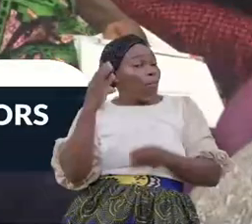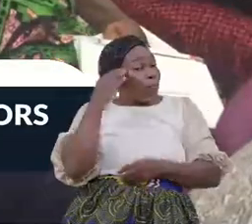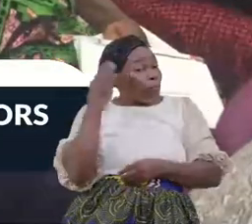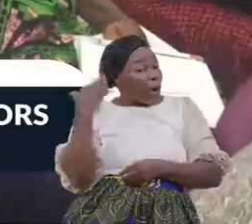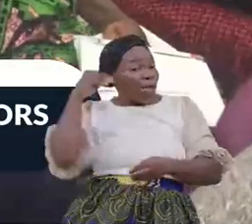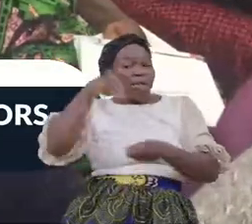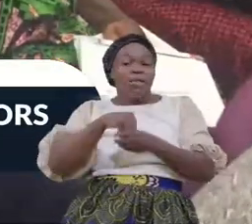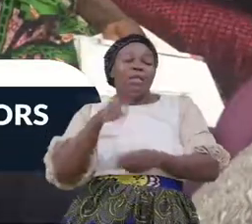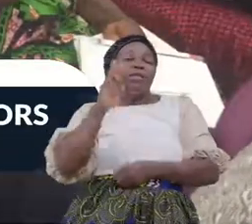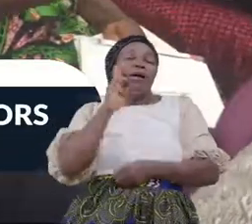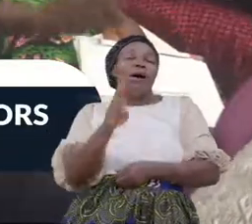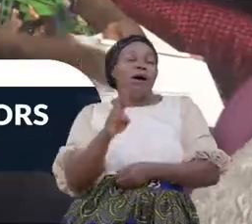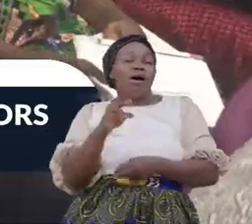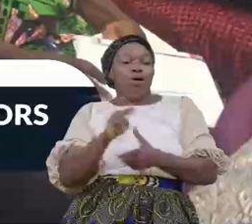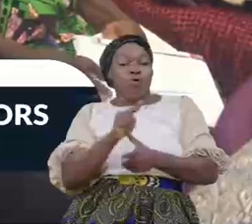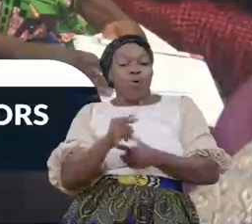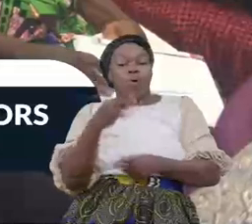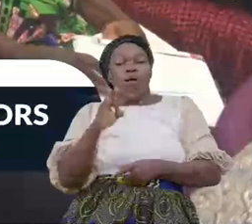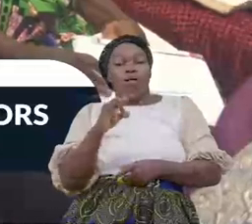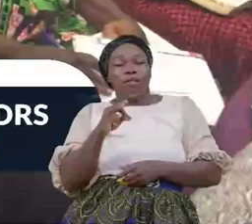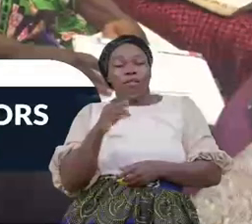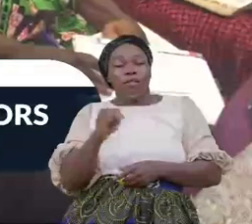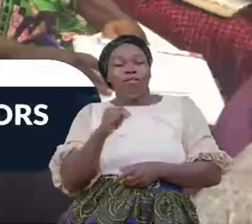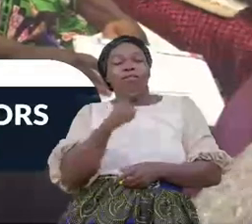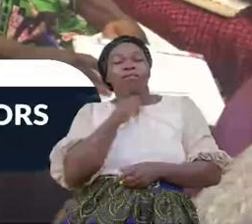bruit des cris.